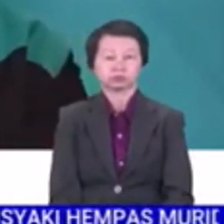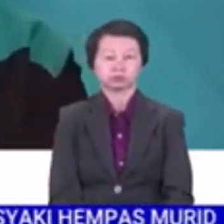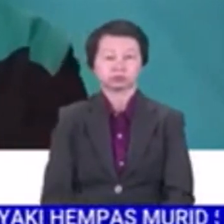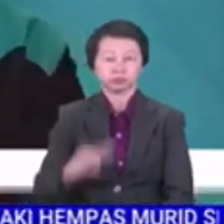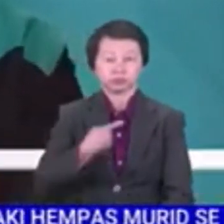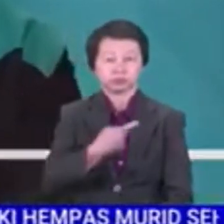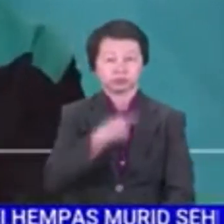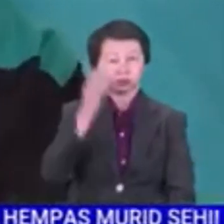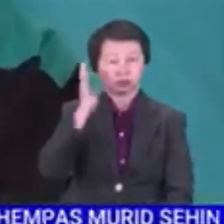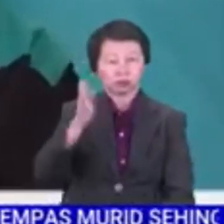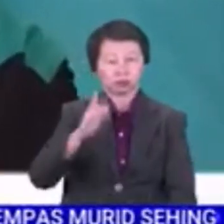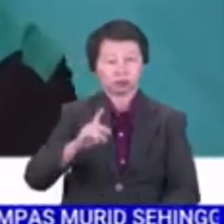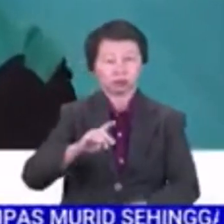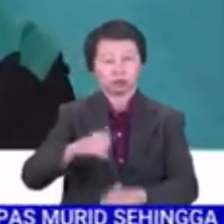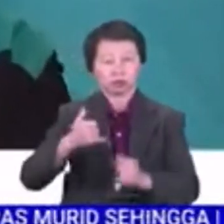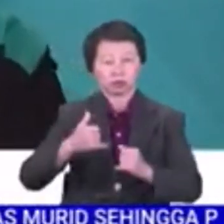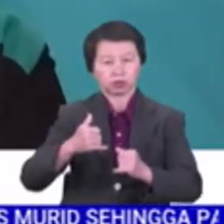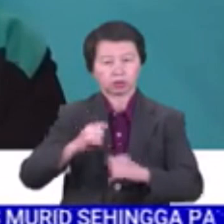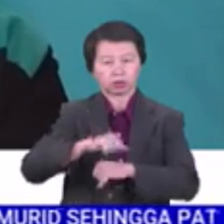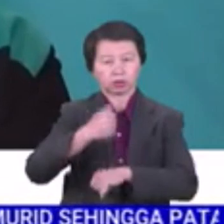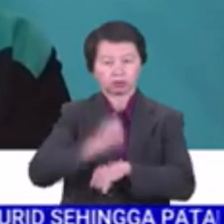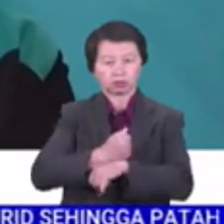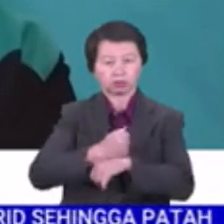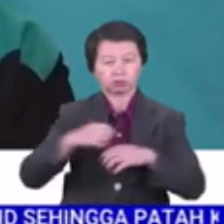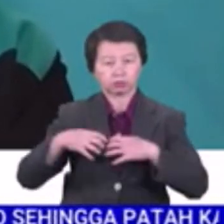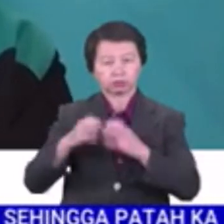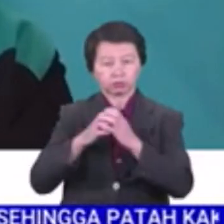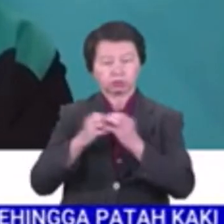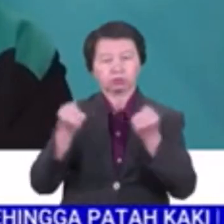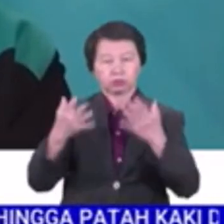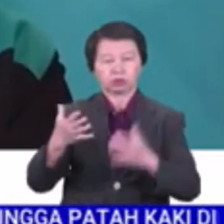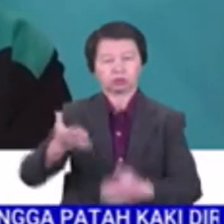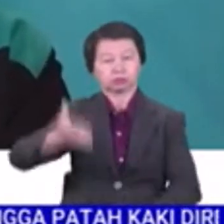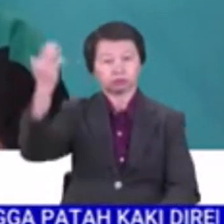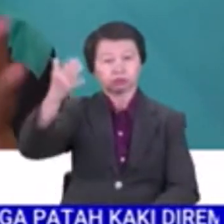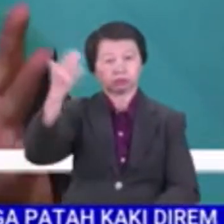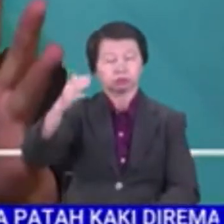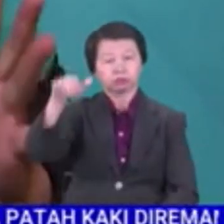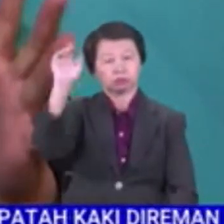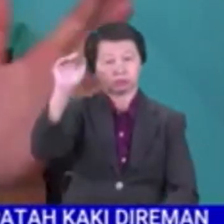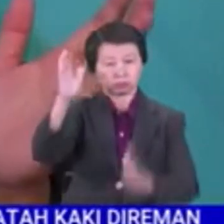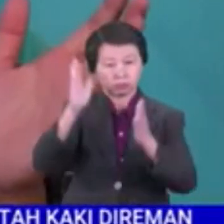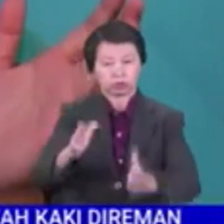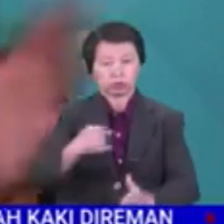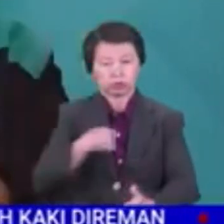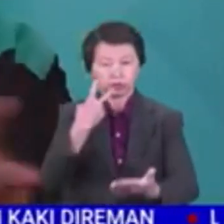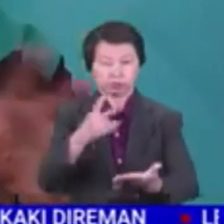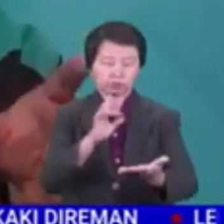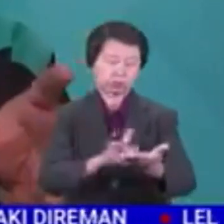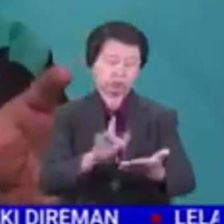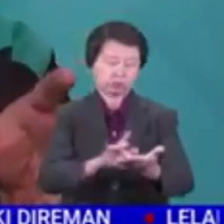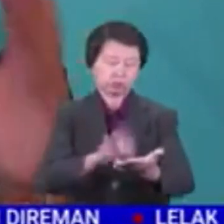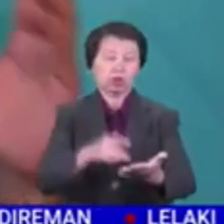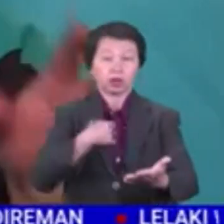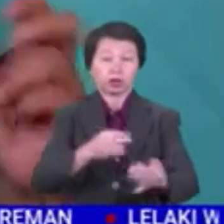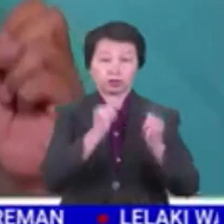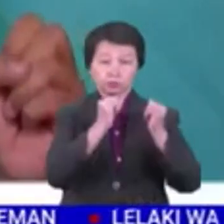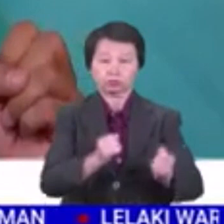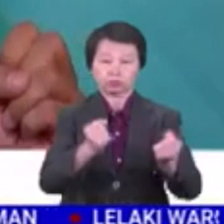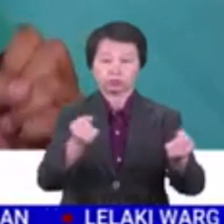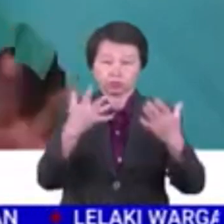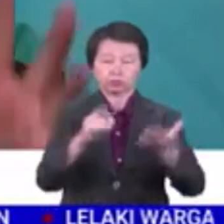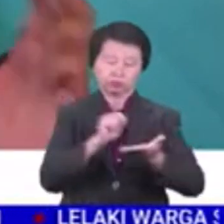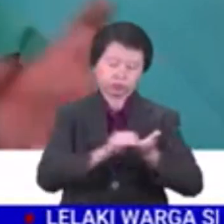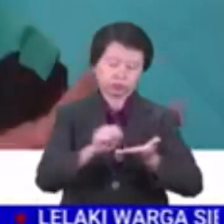Kita akan select lah. Nah, kita akan select dan ramai sebenarnya pendakwa-pendakwa yang saya duduk berhati di media sosial pun secara individu, ramai